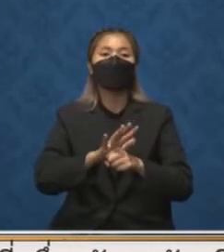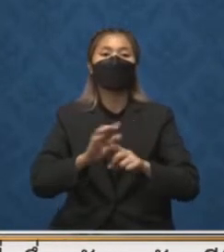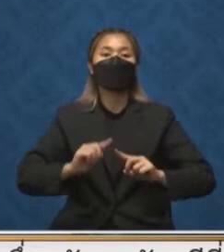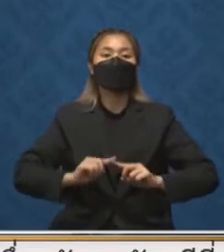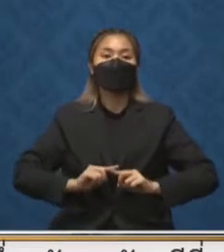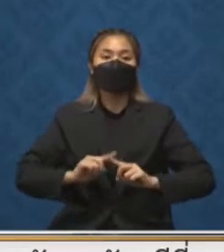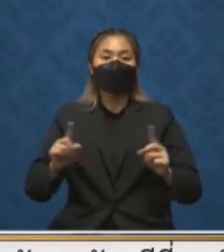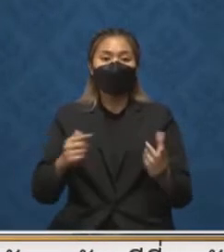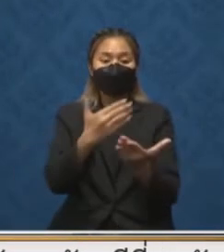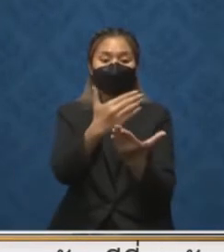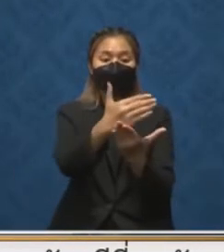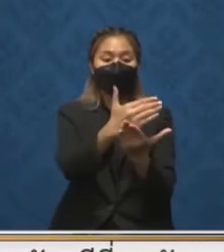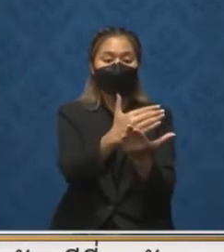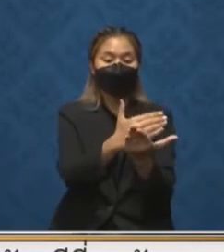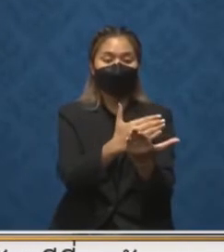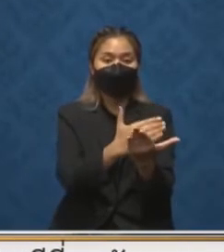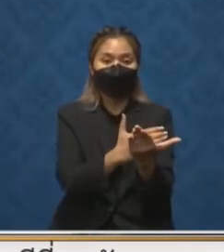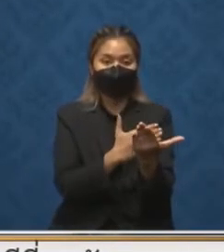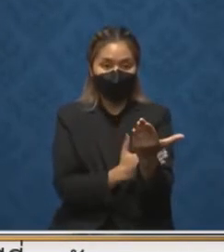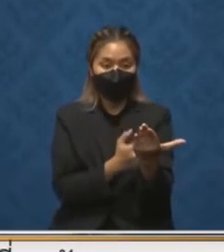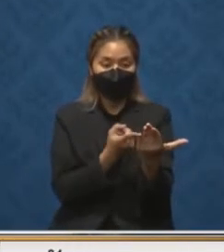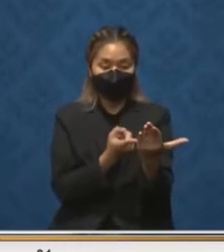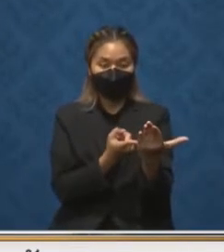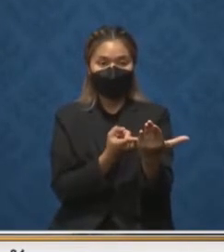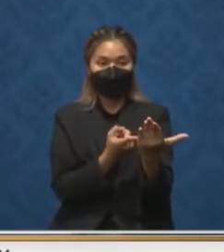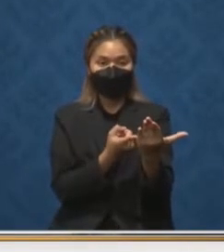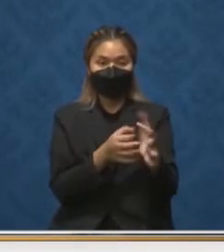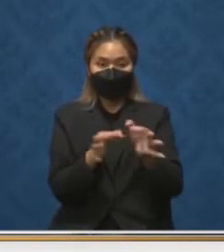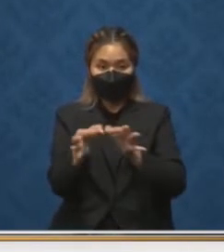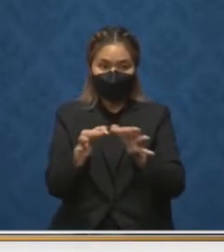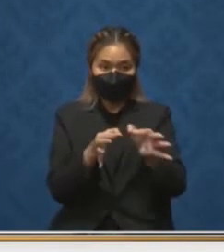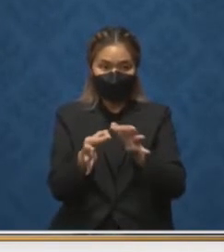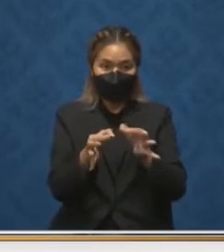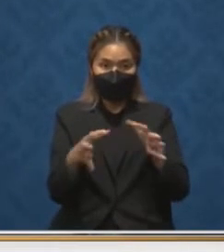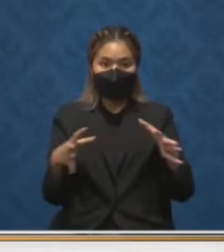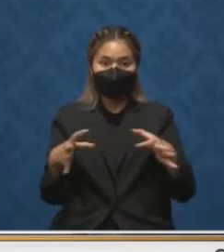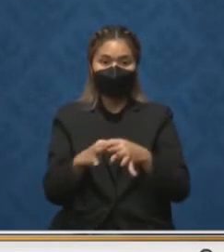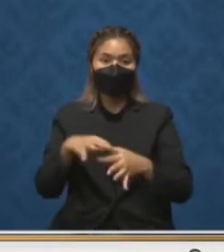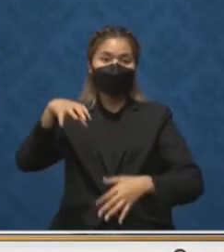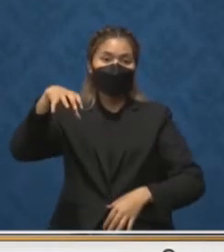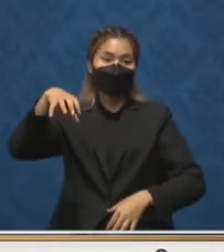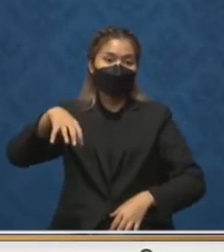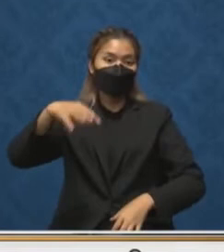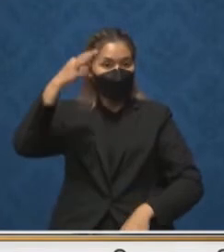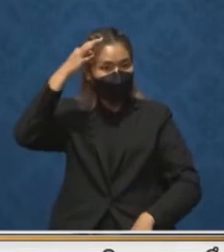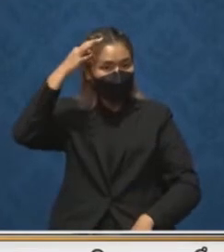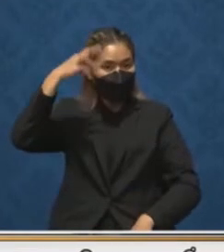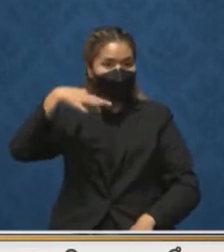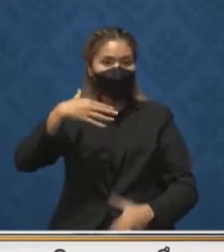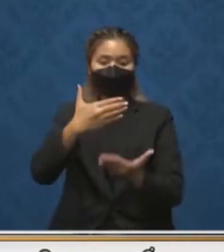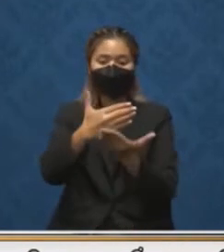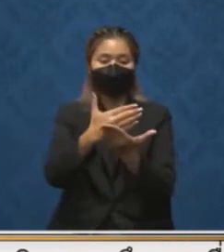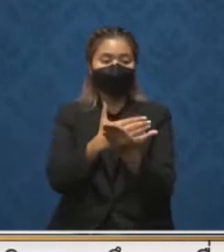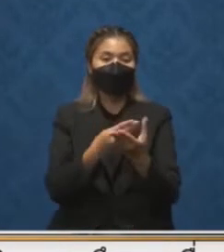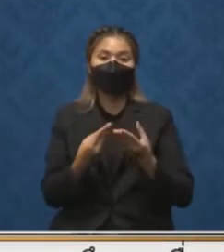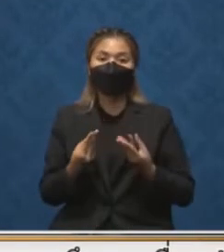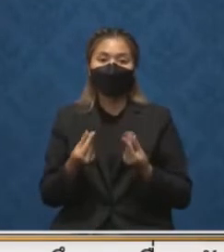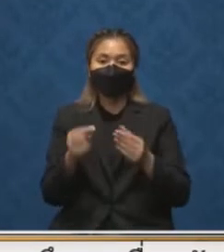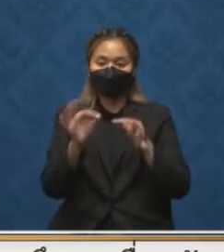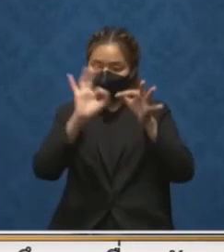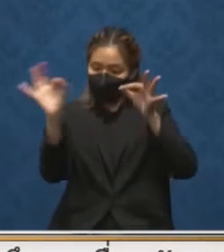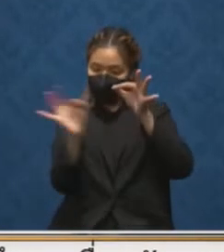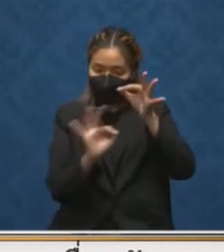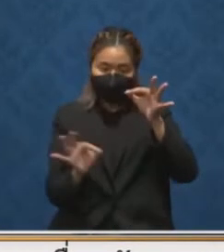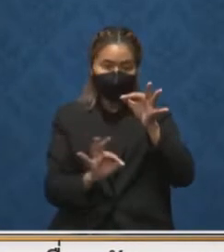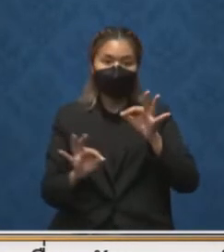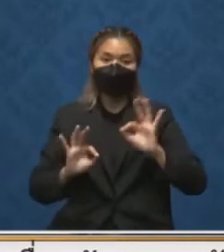ูในรายงานที่เปนบรรดานุกรม ซึเปการชี้แจงของประตอทอเองไม่มีรลเอีดของหลกของการเกลยดตน